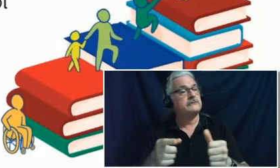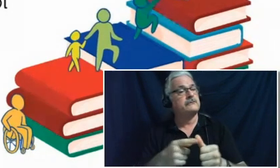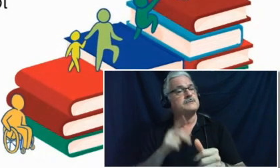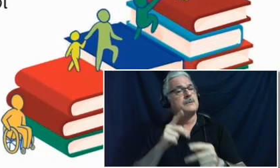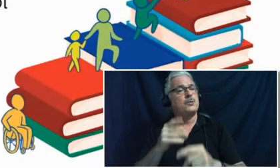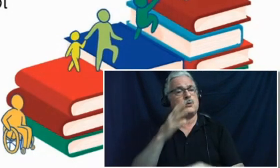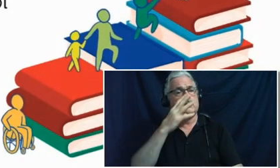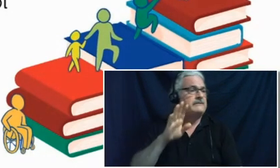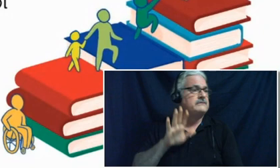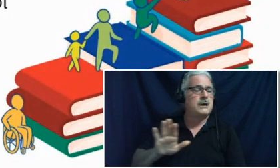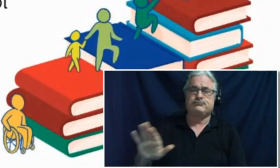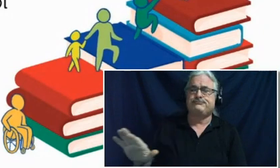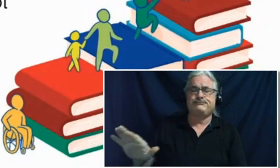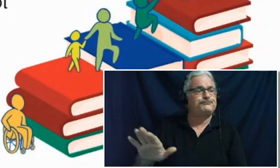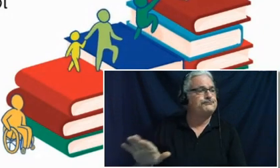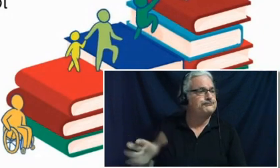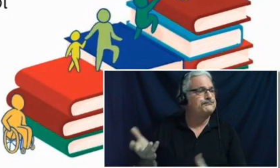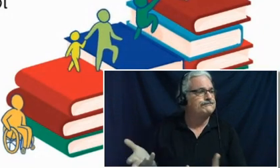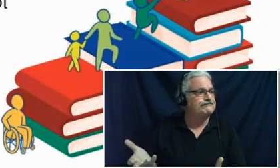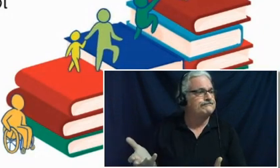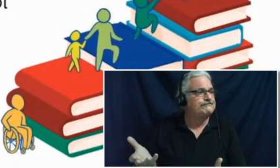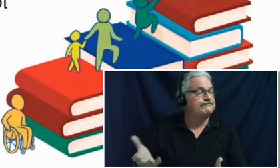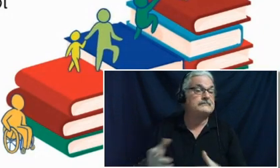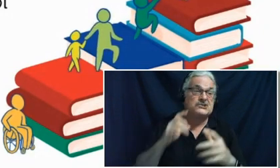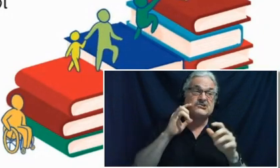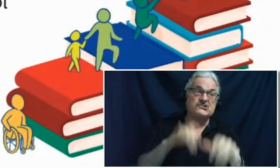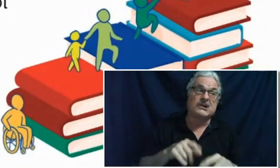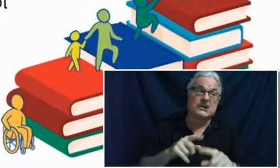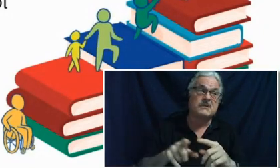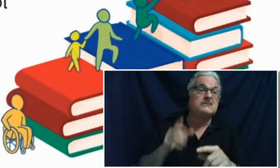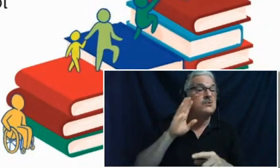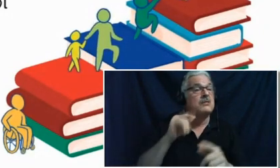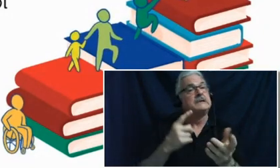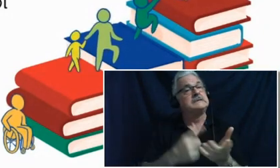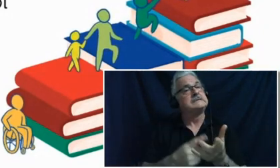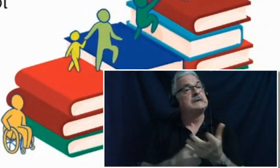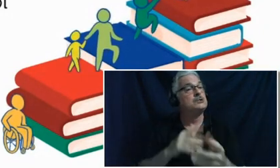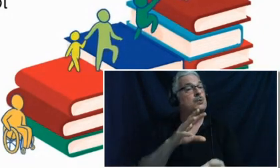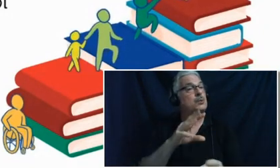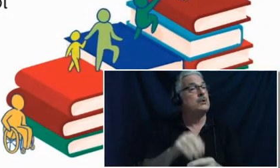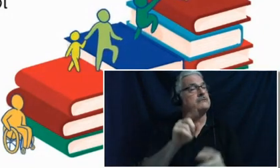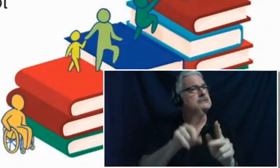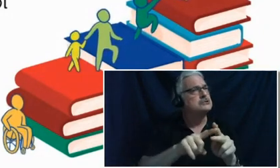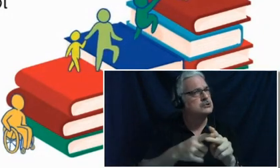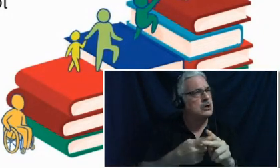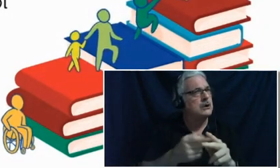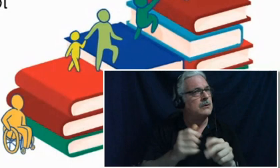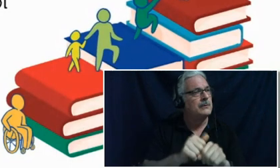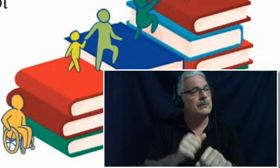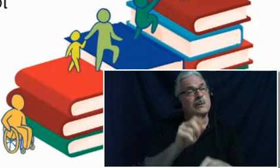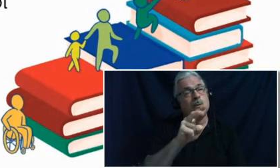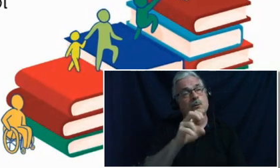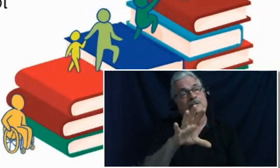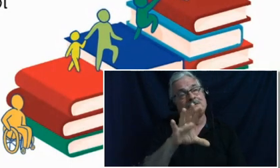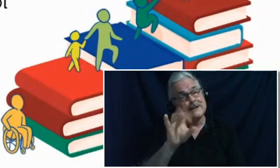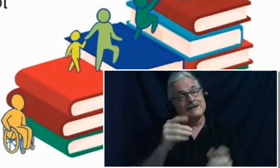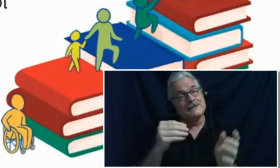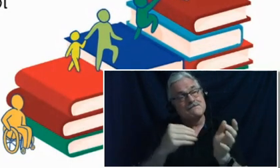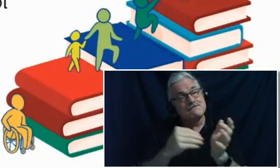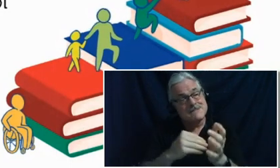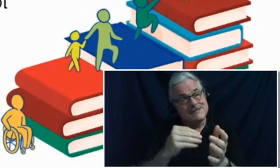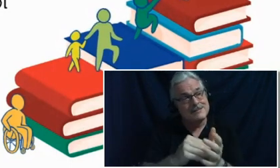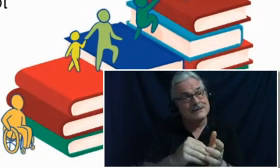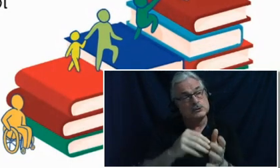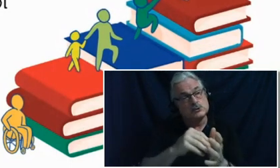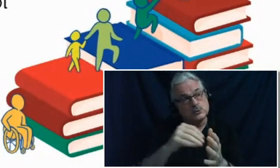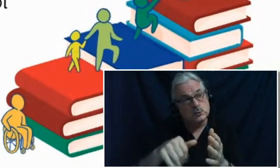laissés pour compte. Même si cela est choquant, une discussion sur l'inclusion doit commencer à partir des 258 millions d'enfants, adolescents et